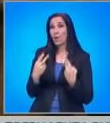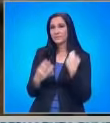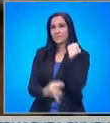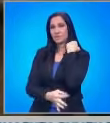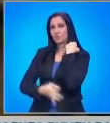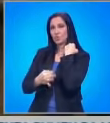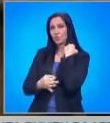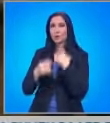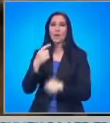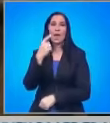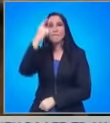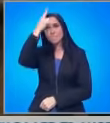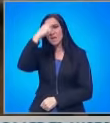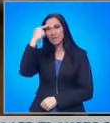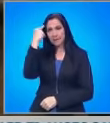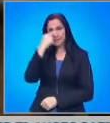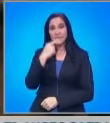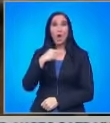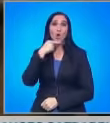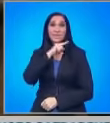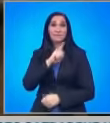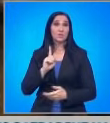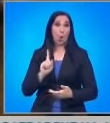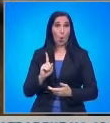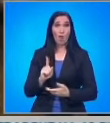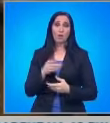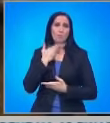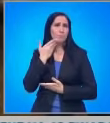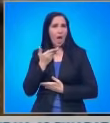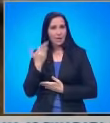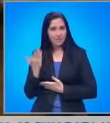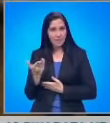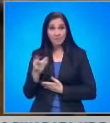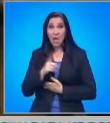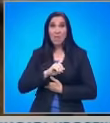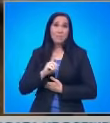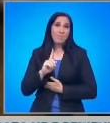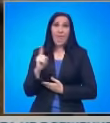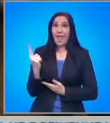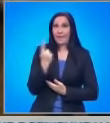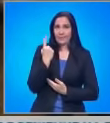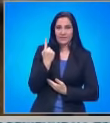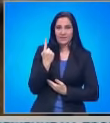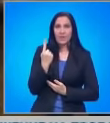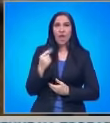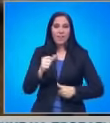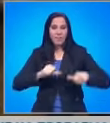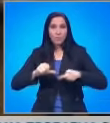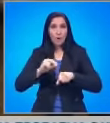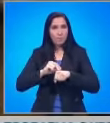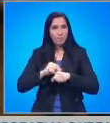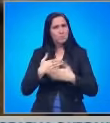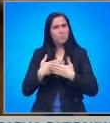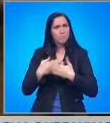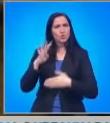историята на медицинската сестра от Сливен, за която ви разказахме, не е прецедент. Лаборантка от Пловдив с